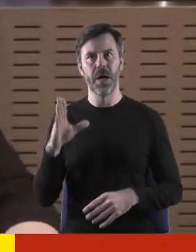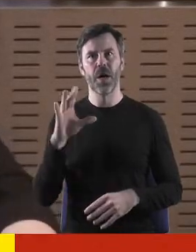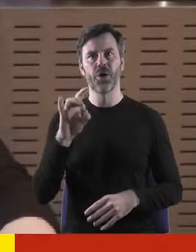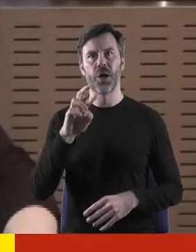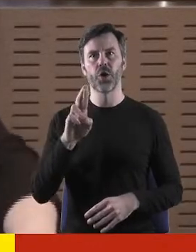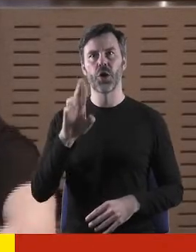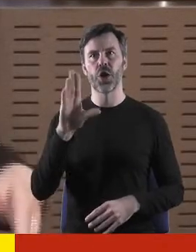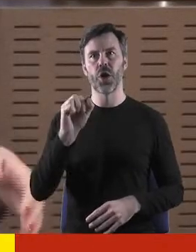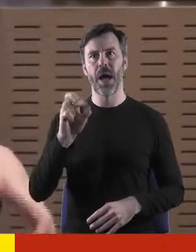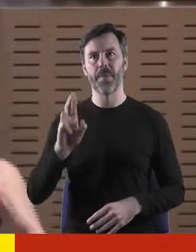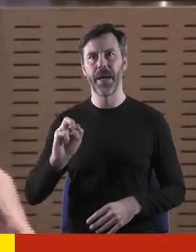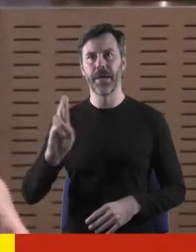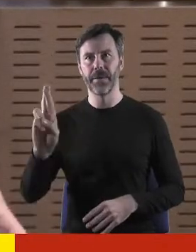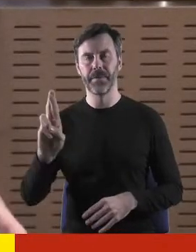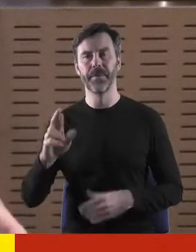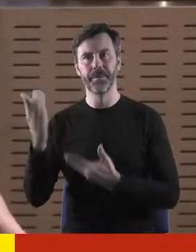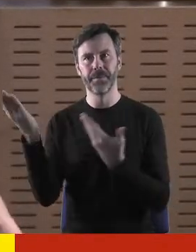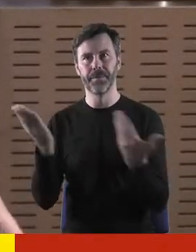panie marszałku.